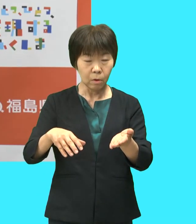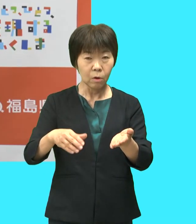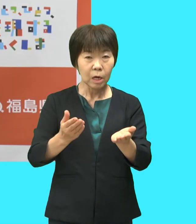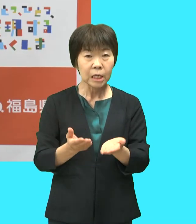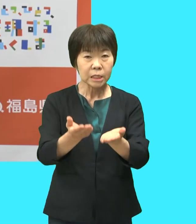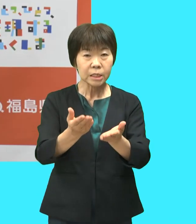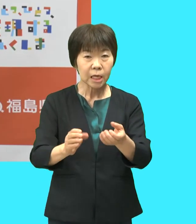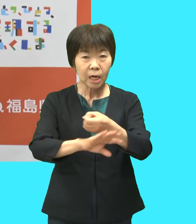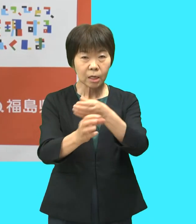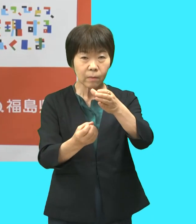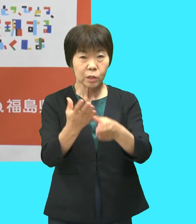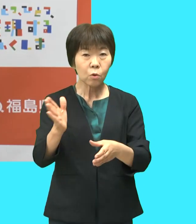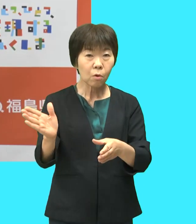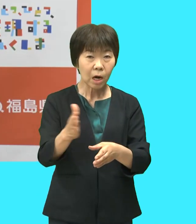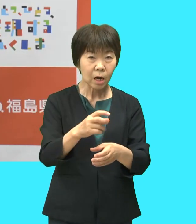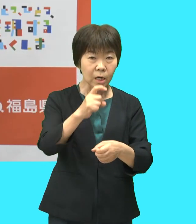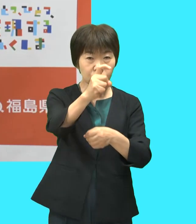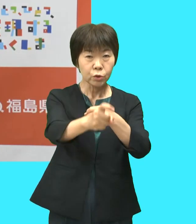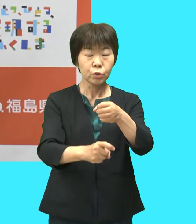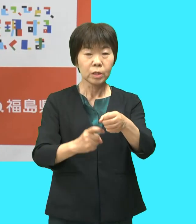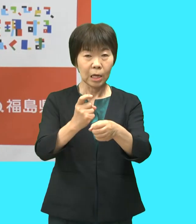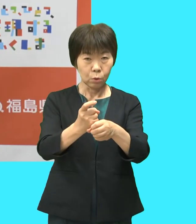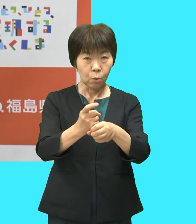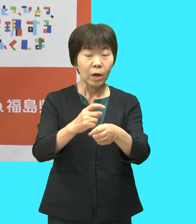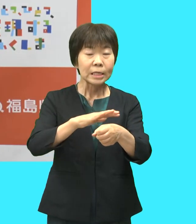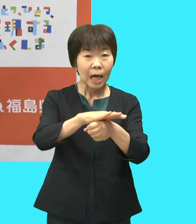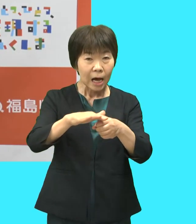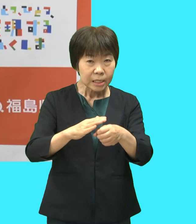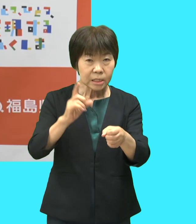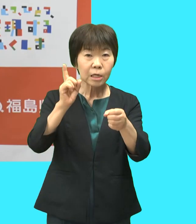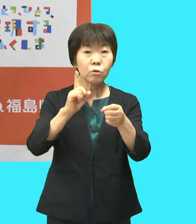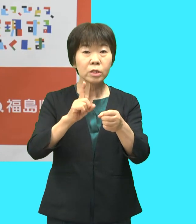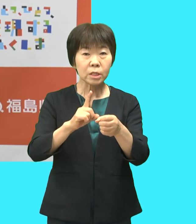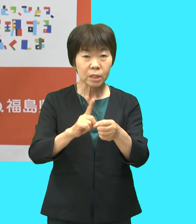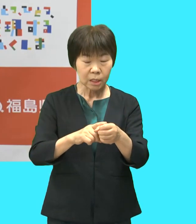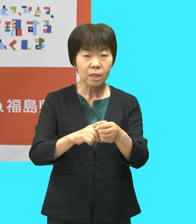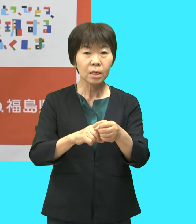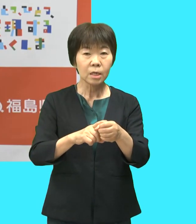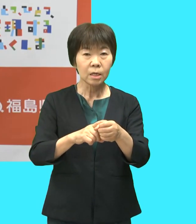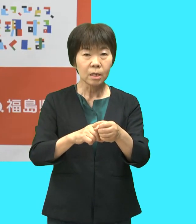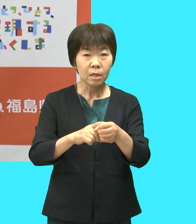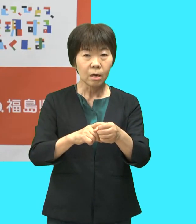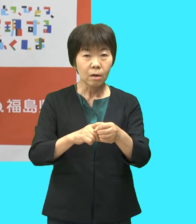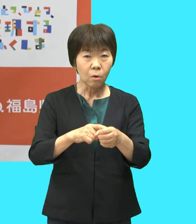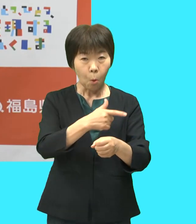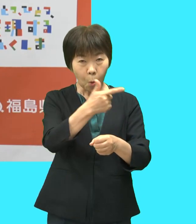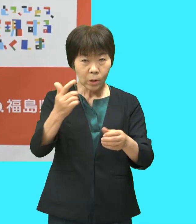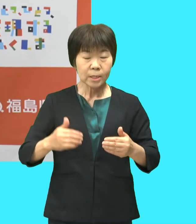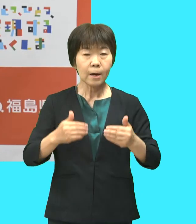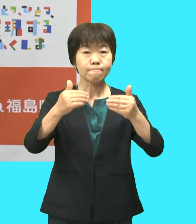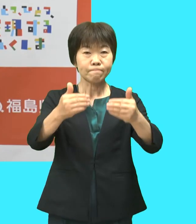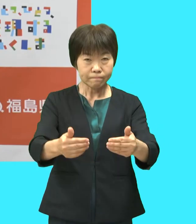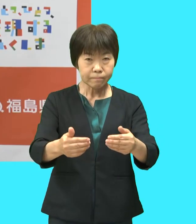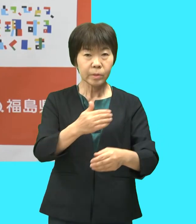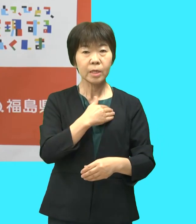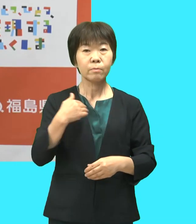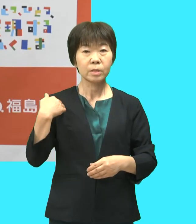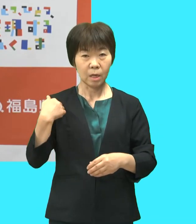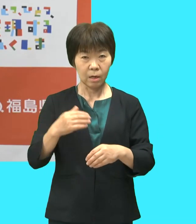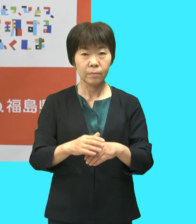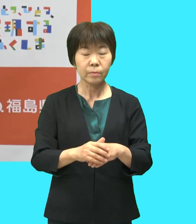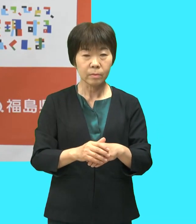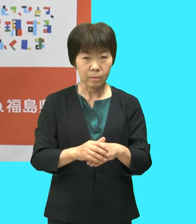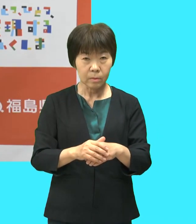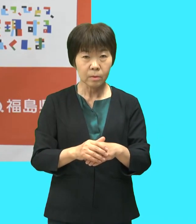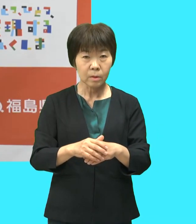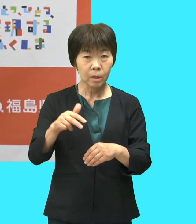原発事故から10年という大事なこの節目の年に大きな進展を見せていただきました。菅